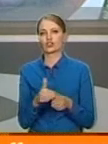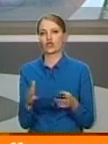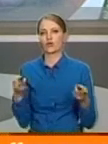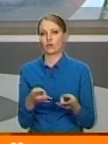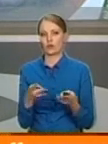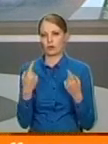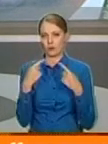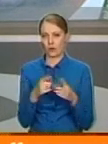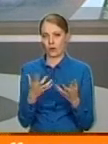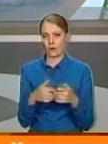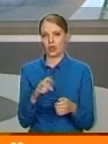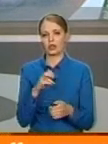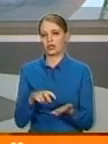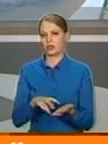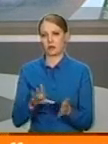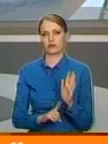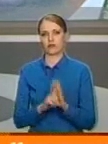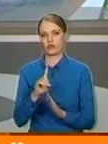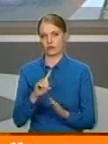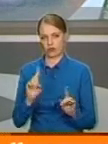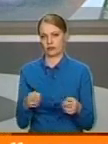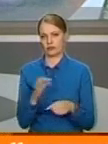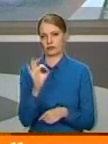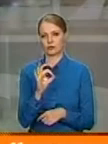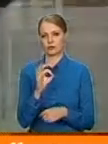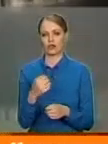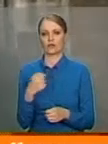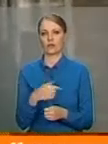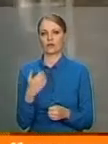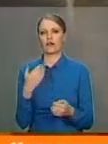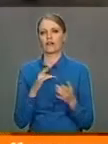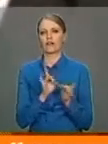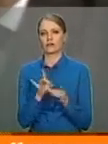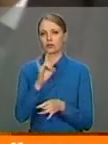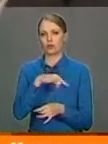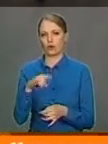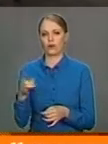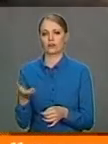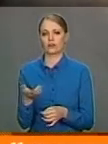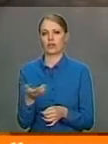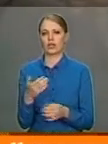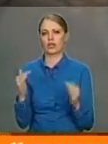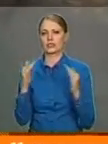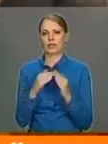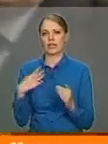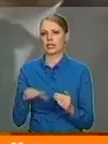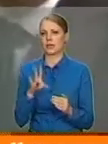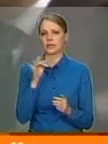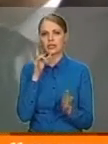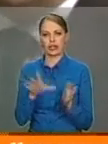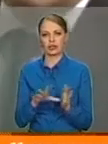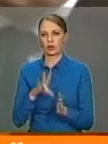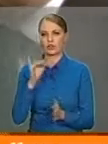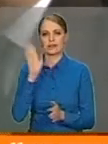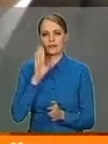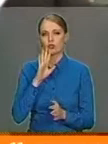потрібного обладнання, але не боїться починати все спочатку. Вибиті окна. Ну, тобто, в здані не було ні електроенергії, ні